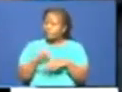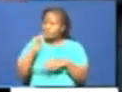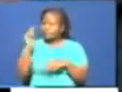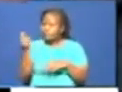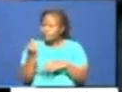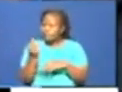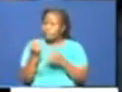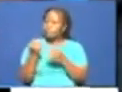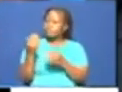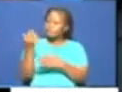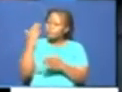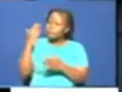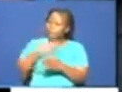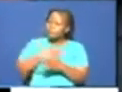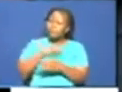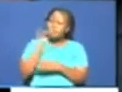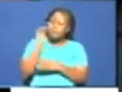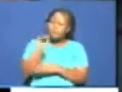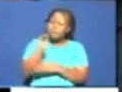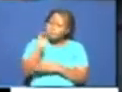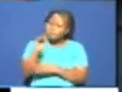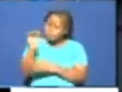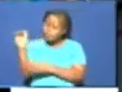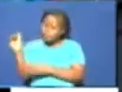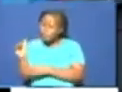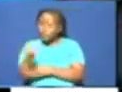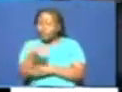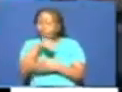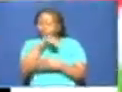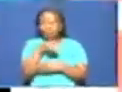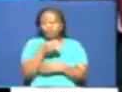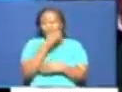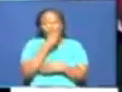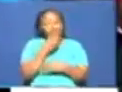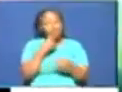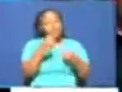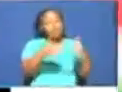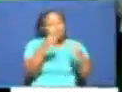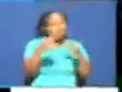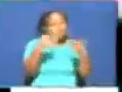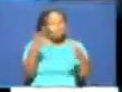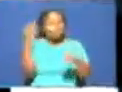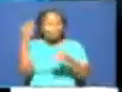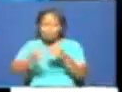nimewauliza baba endelea siendelee.